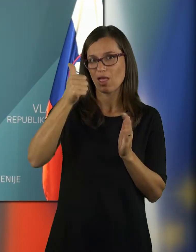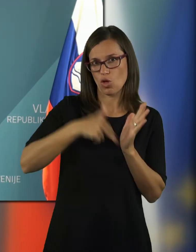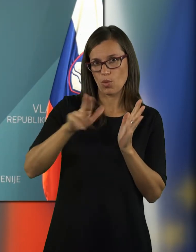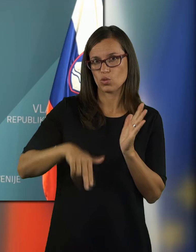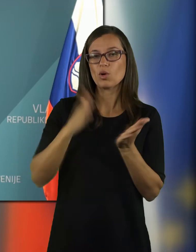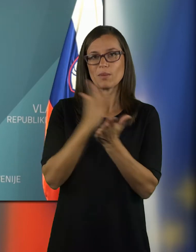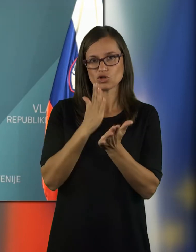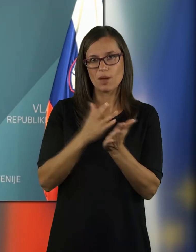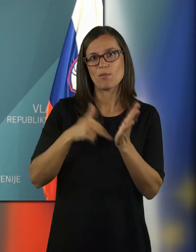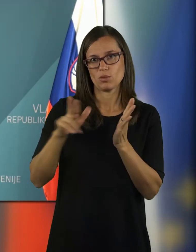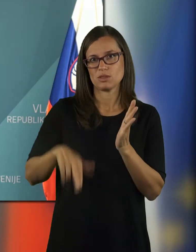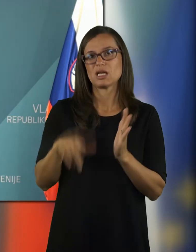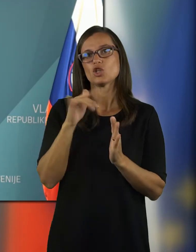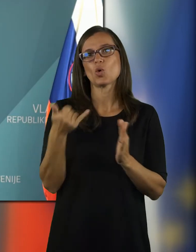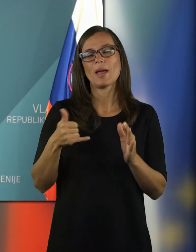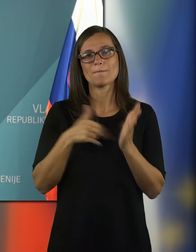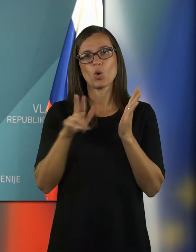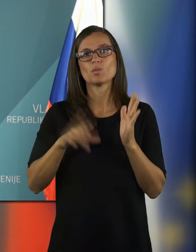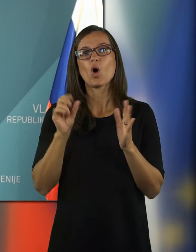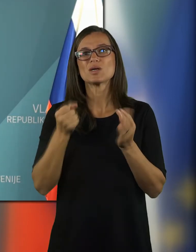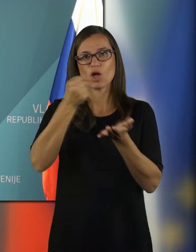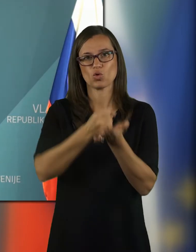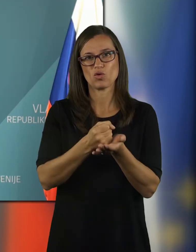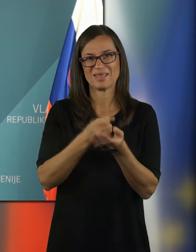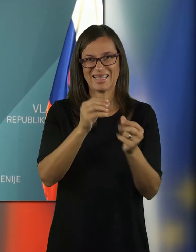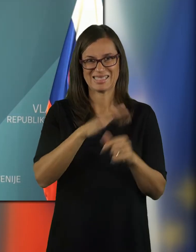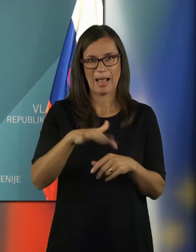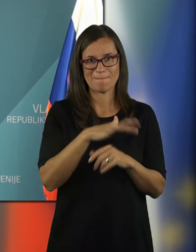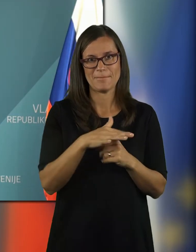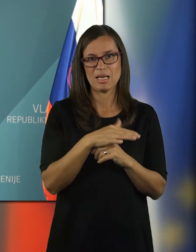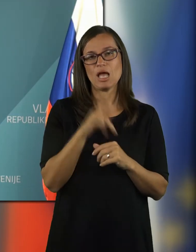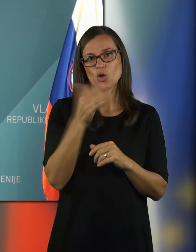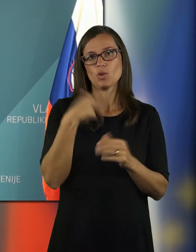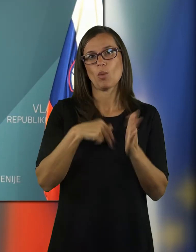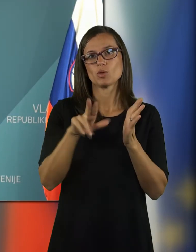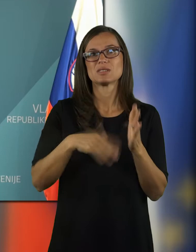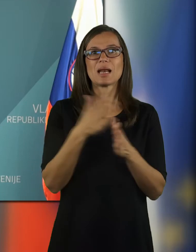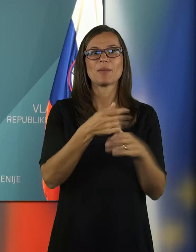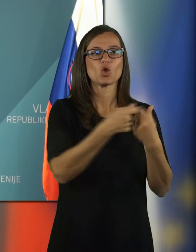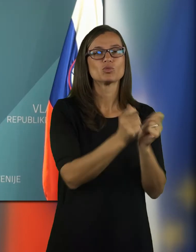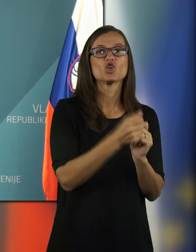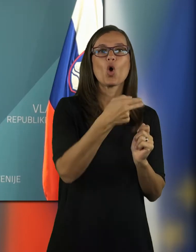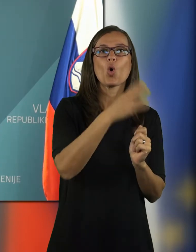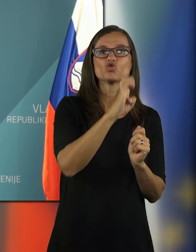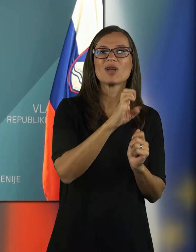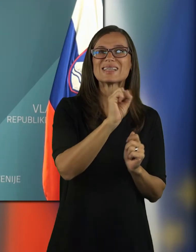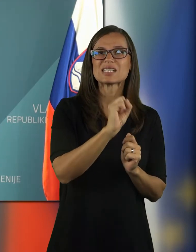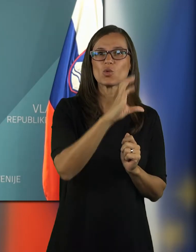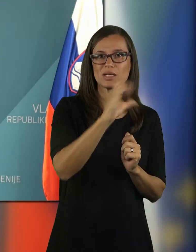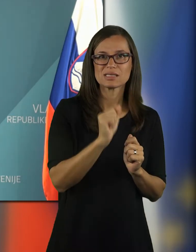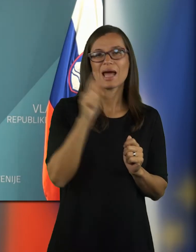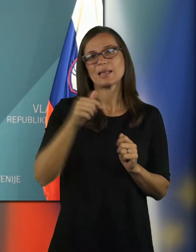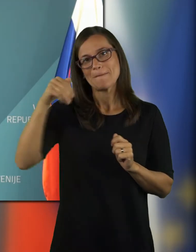pogodbo, ki pa je že podpisana, to je pogodba o zagotovitvi zemlje. Ta pogodba je bila podpisana med občino Hoče - Slivnica